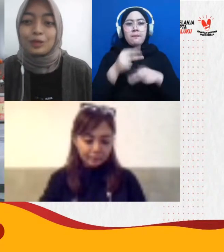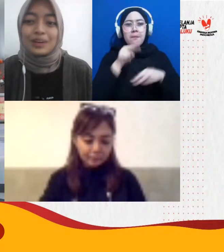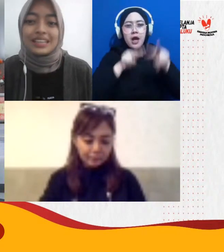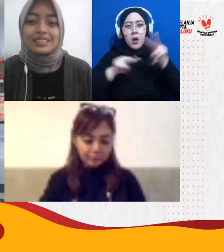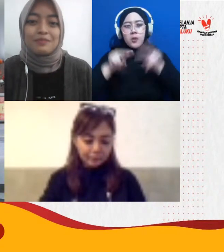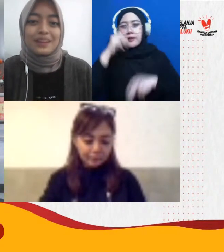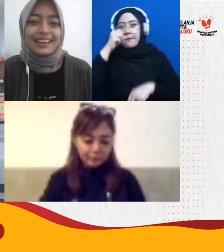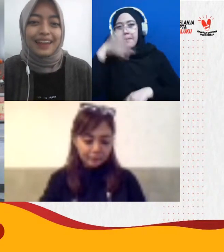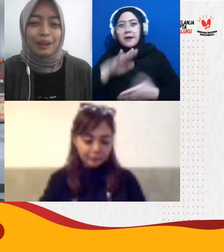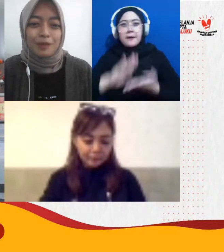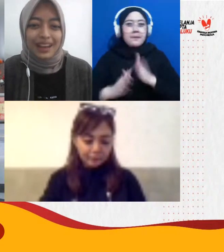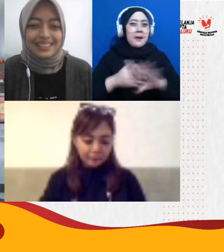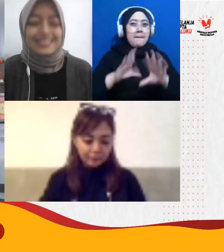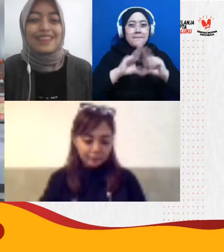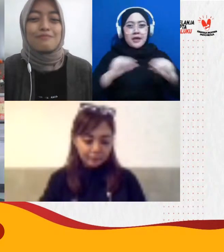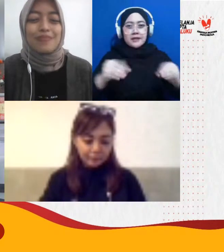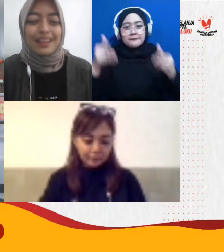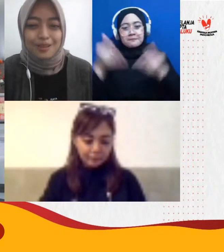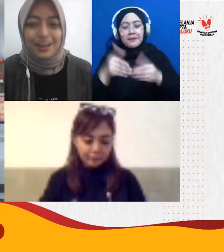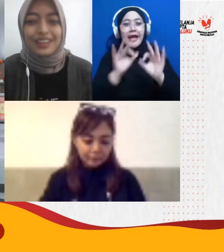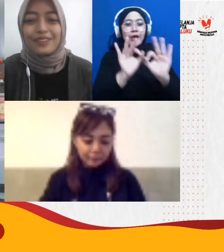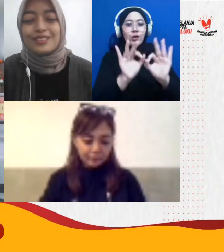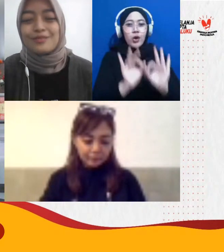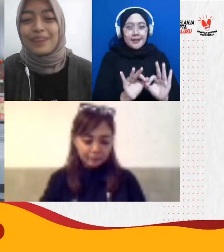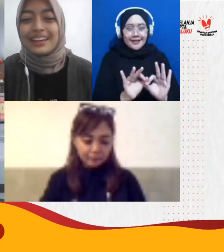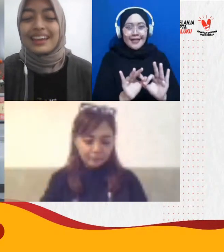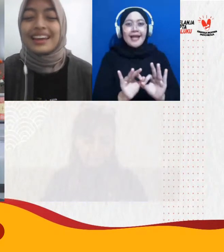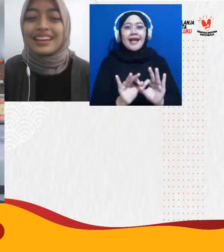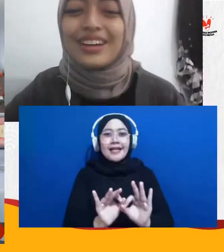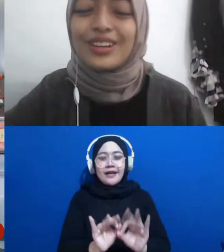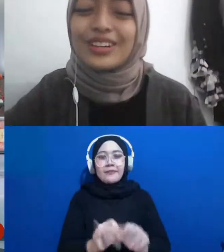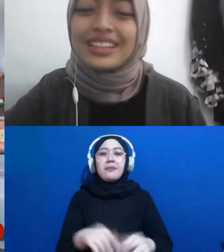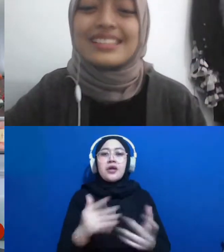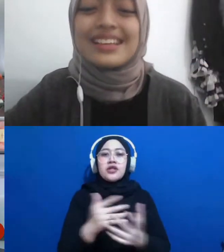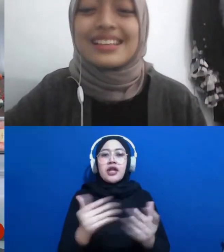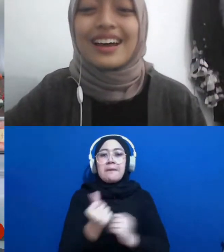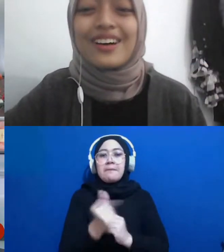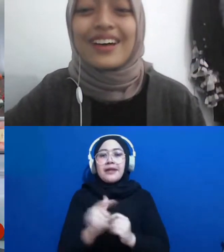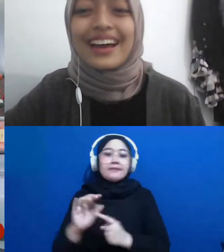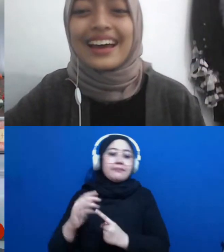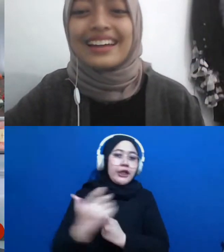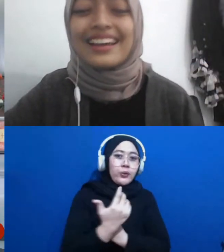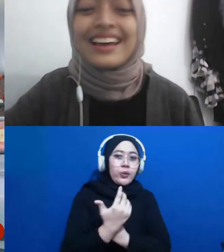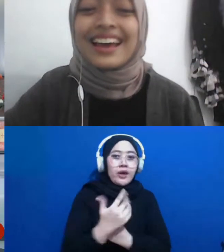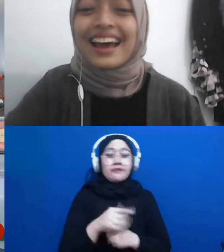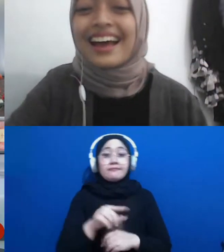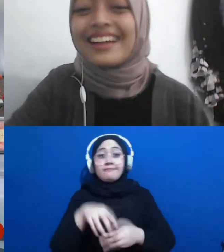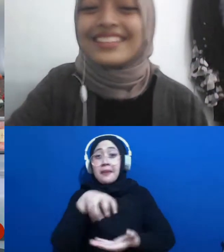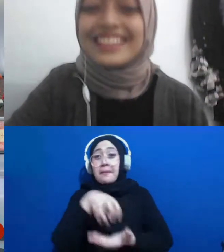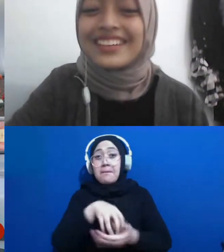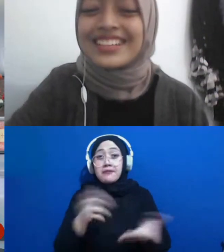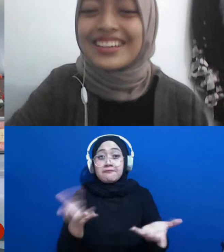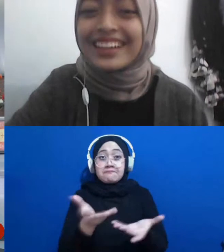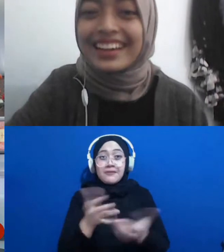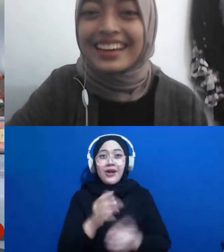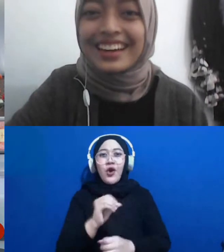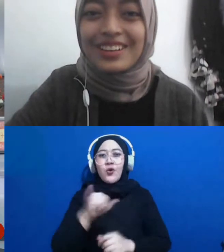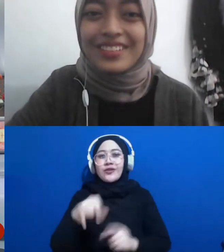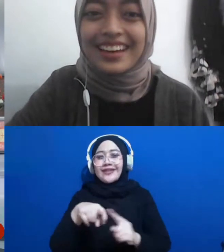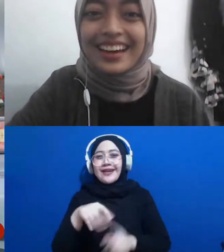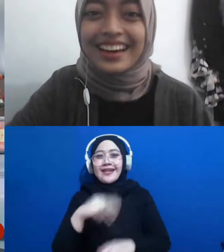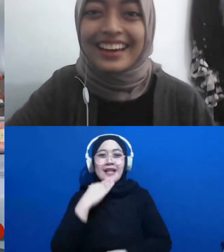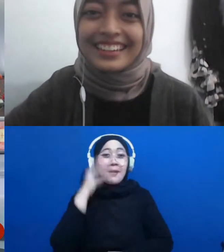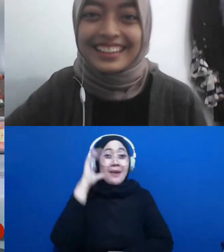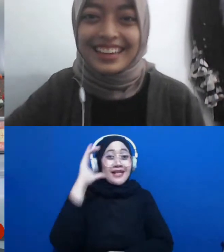pernah bertugas di bagian edukasi dan perlindungan konsumen di Otoritas Jasa Keuangan. Halo, selamat sore,